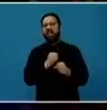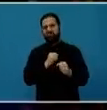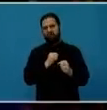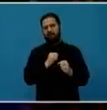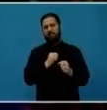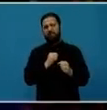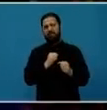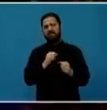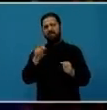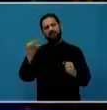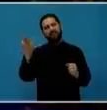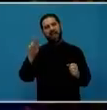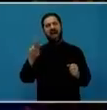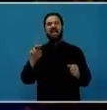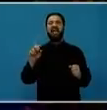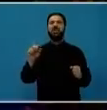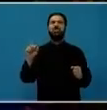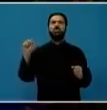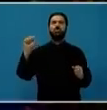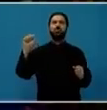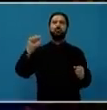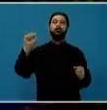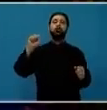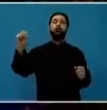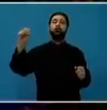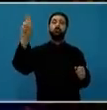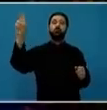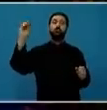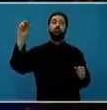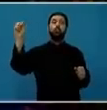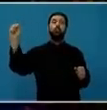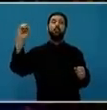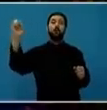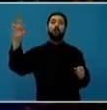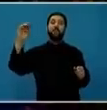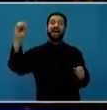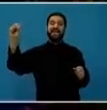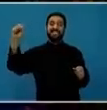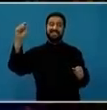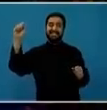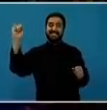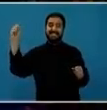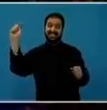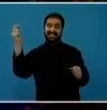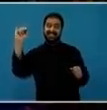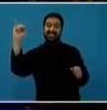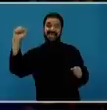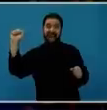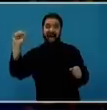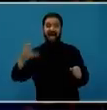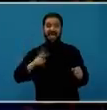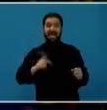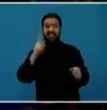înțeles, dar superstiția, bineînțeles, este văzută ca o atitudine pe